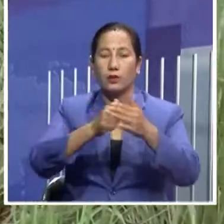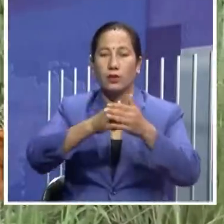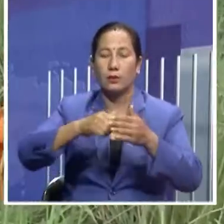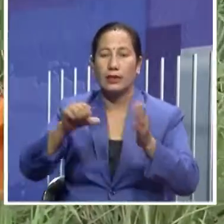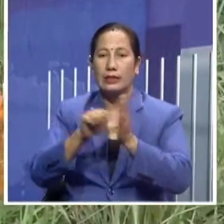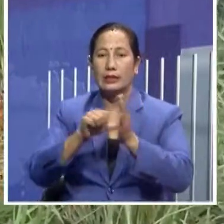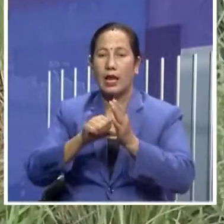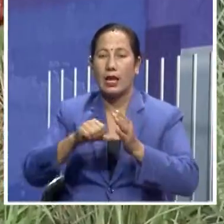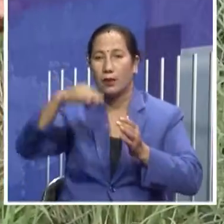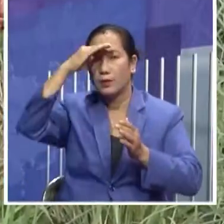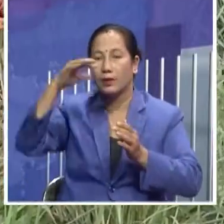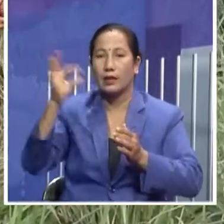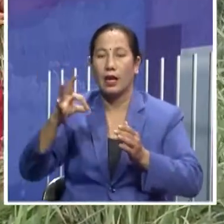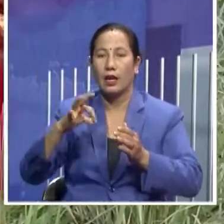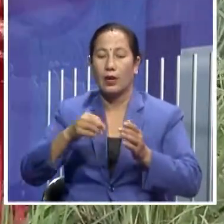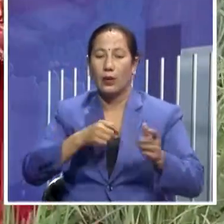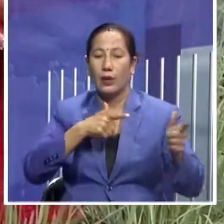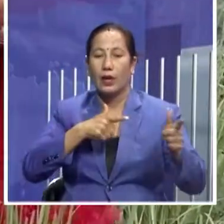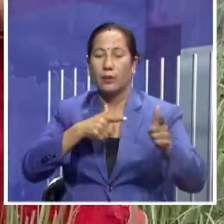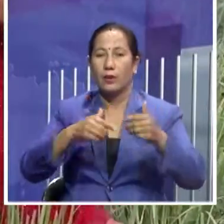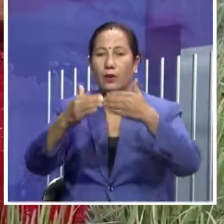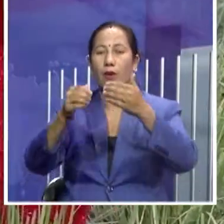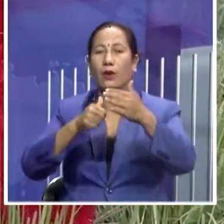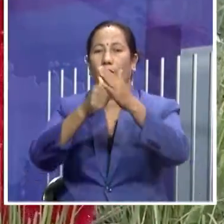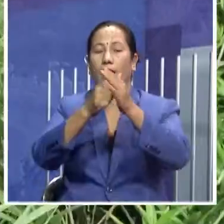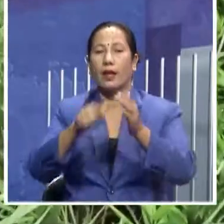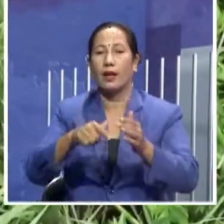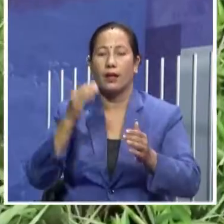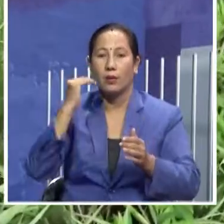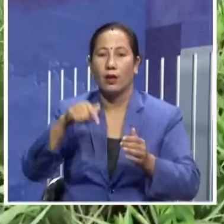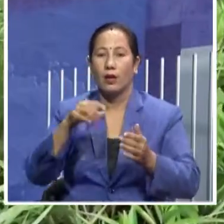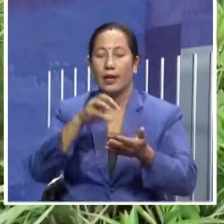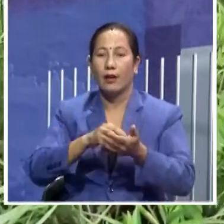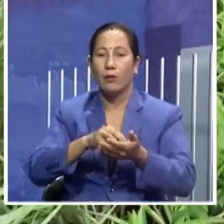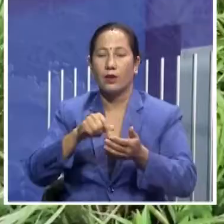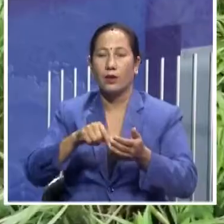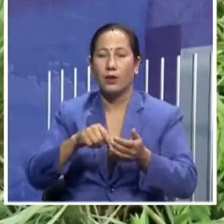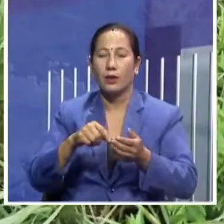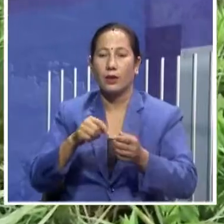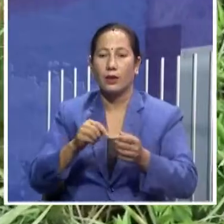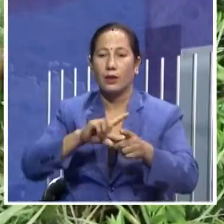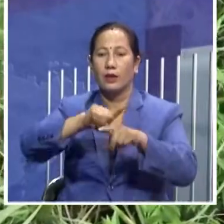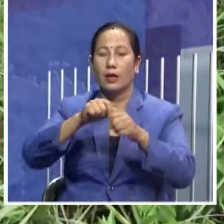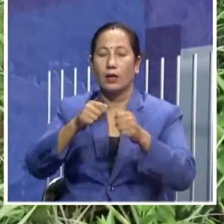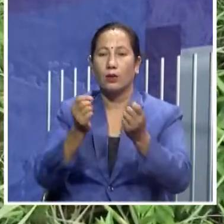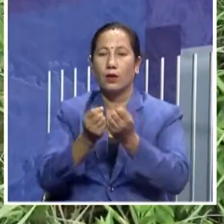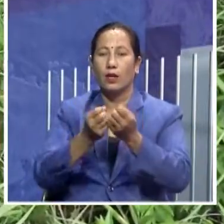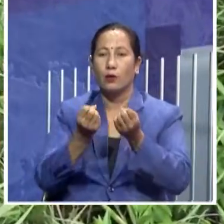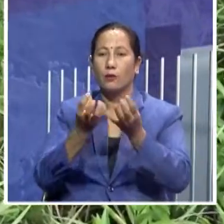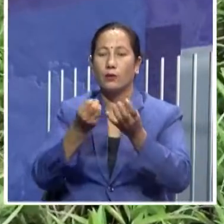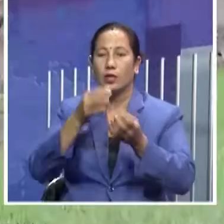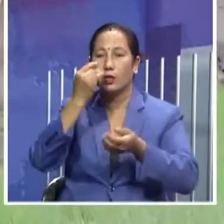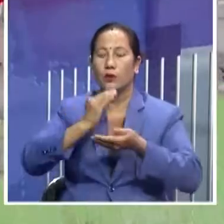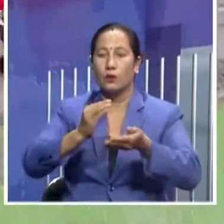कार्यालयको अगाडि र आर्मी क्याम्प अगाडि यहाँका महिलाहरूले सो ठाउँमा रहेका कुशको पातमा गाँठो पारी पूजा आर्जा गरी